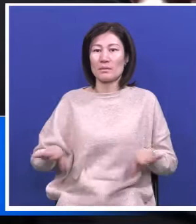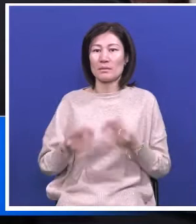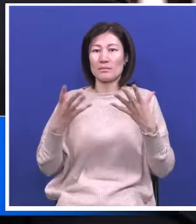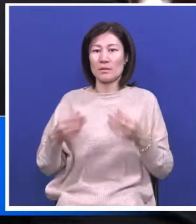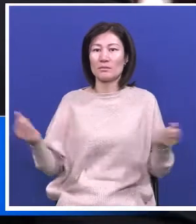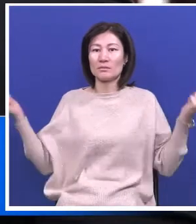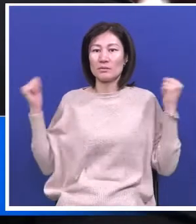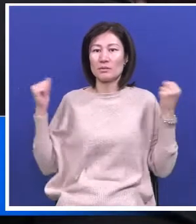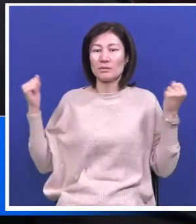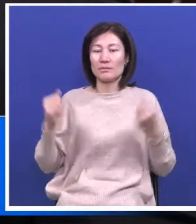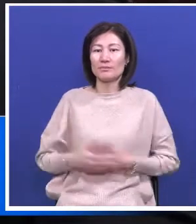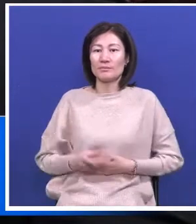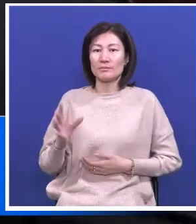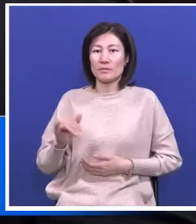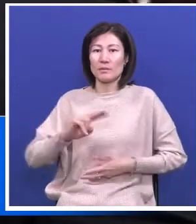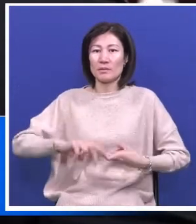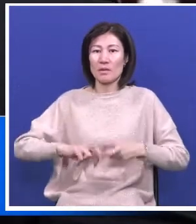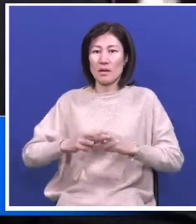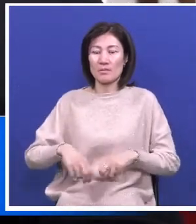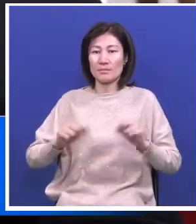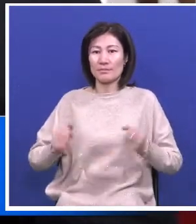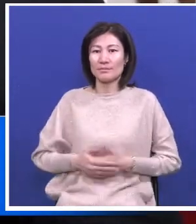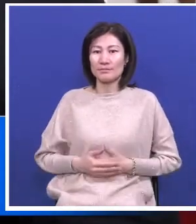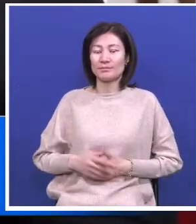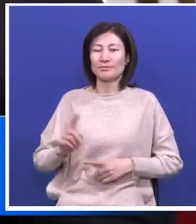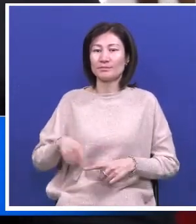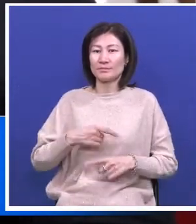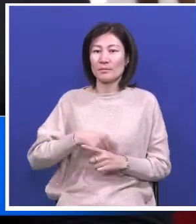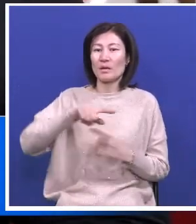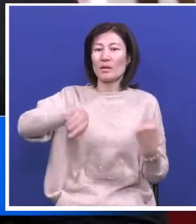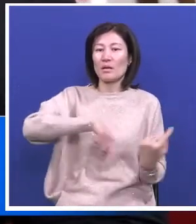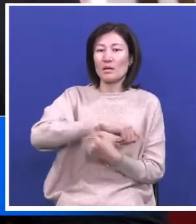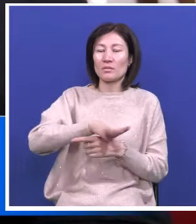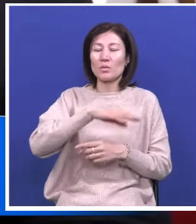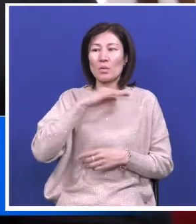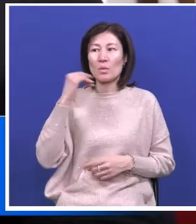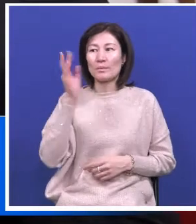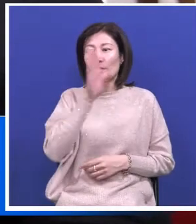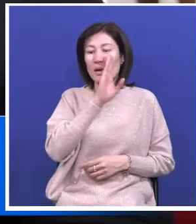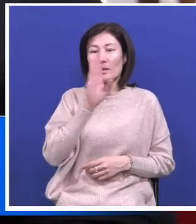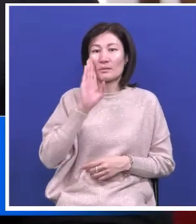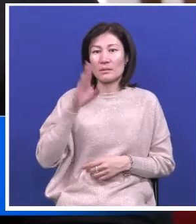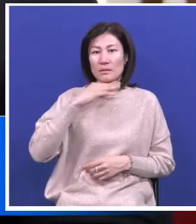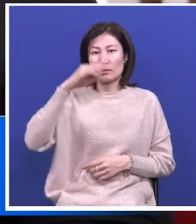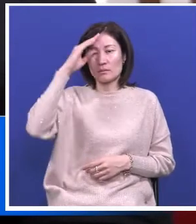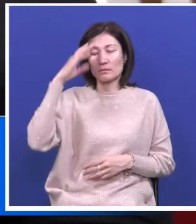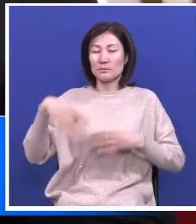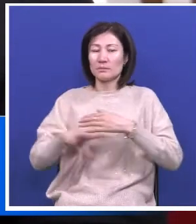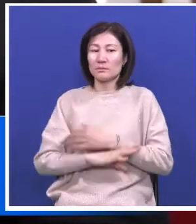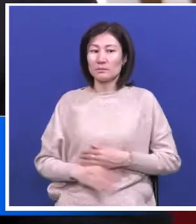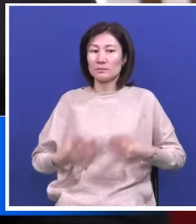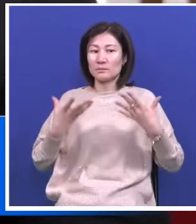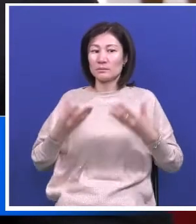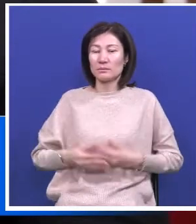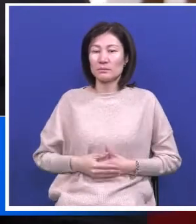балдардың спортқа баулу, спортпен айналысуына тиімді жағдай туғызу. Бұны қазір кәсіпкерлер де, көп ата-аналар да өздері толыққанды қолдап отыр, себебі